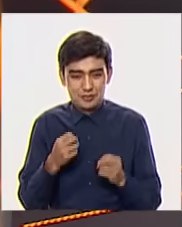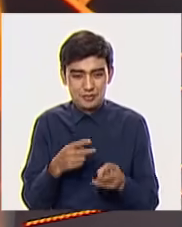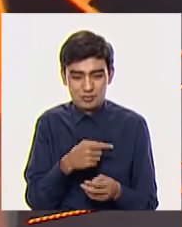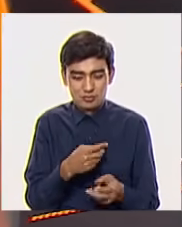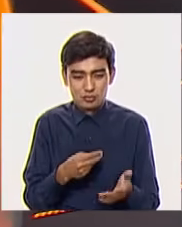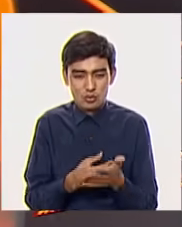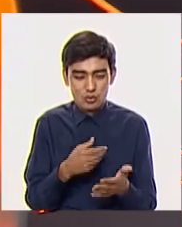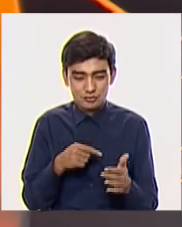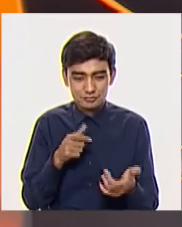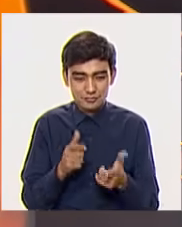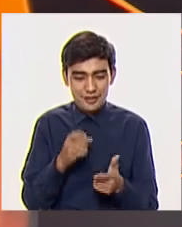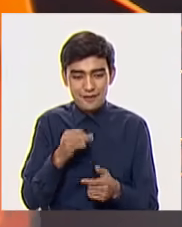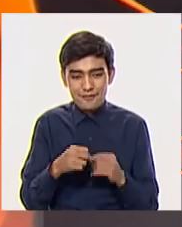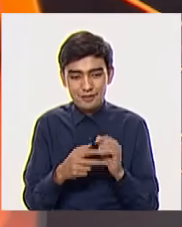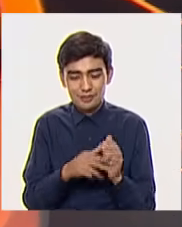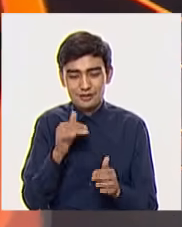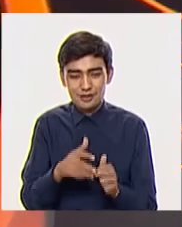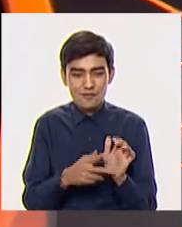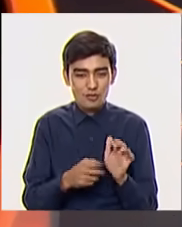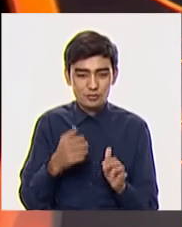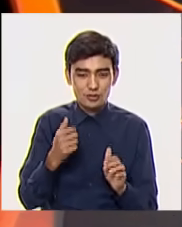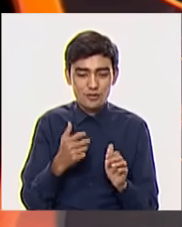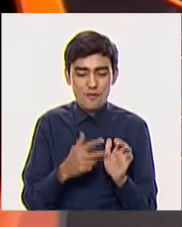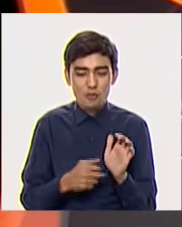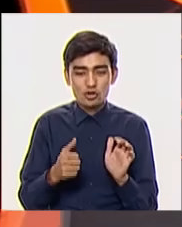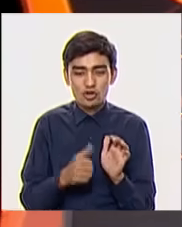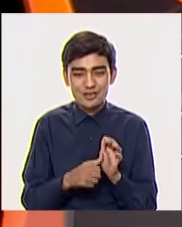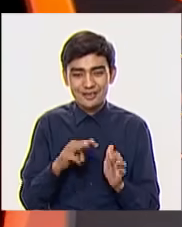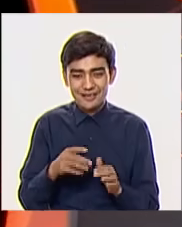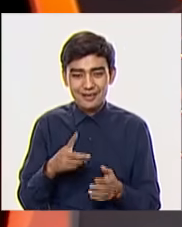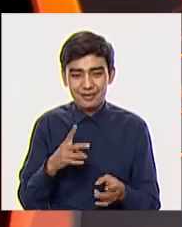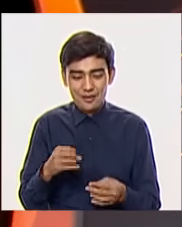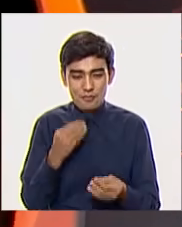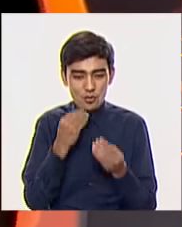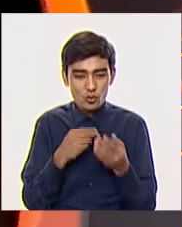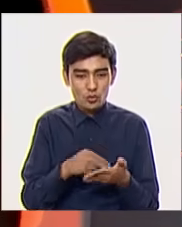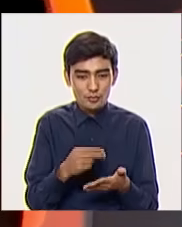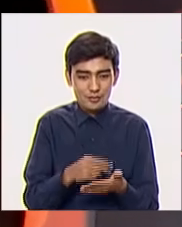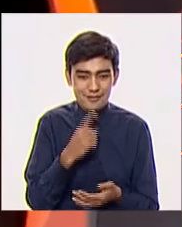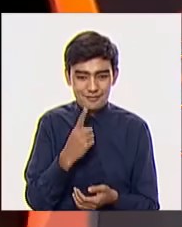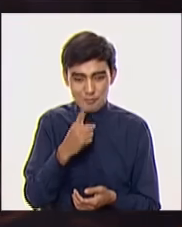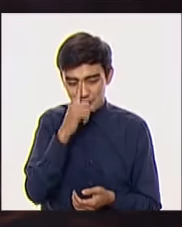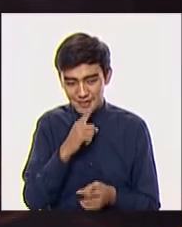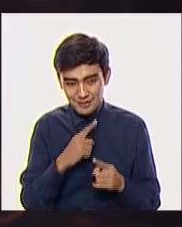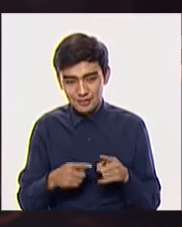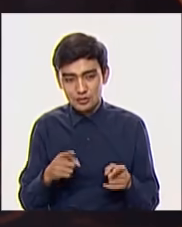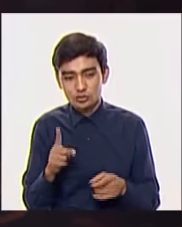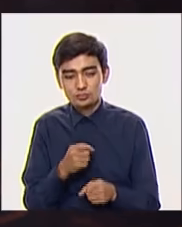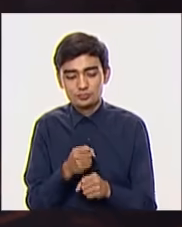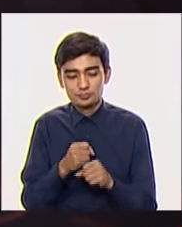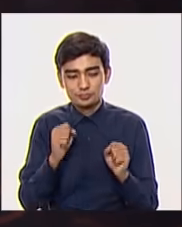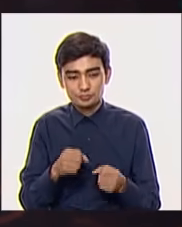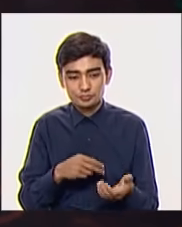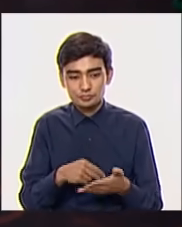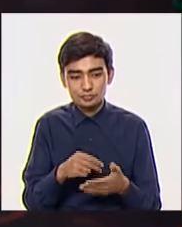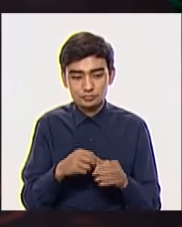этой суммы всего 18 886 тенге рассчитаны на покупку продуктов на целый месяц. Что можно